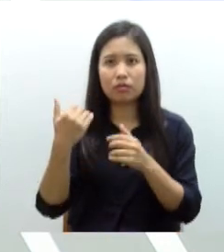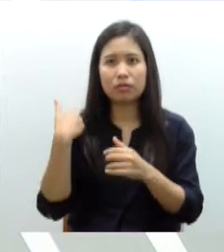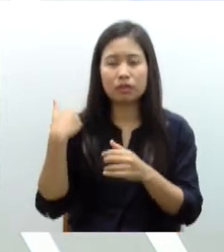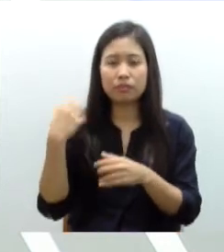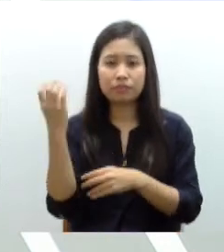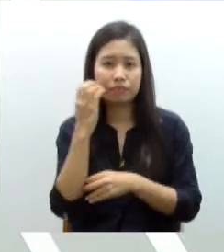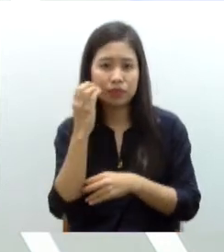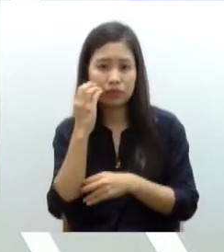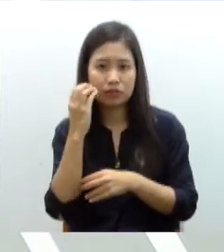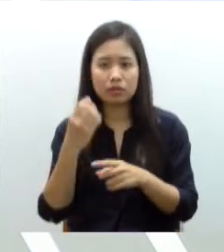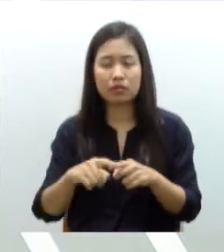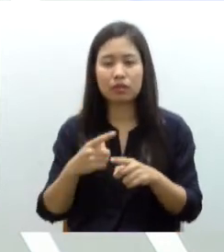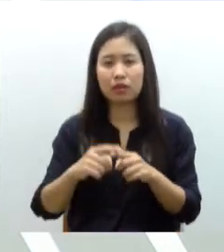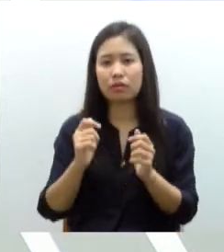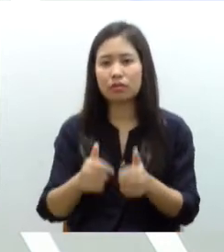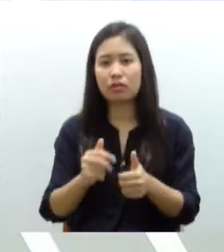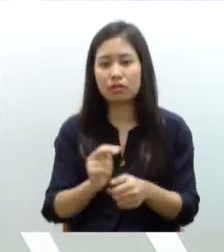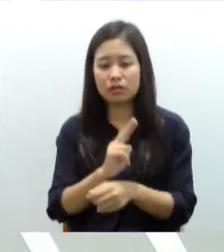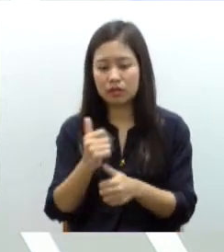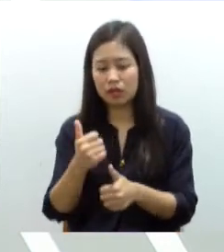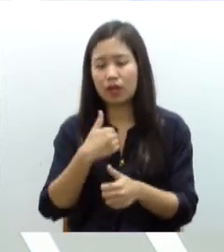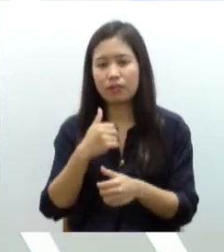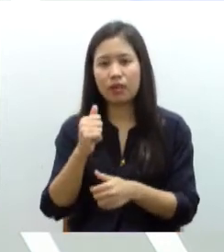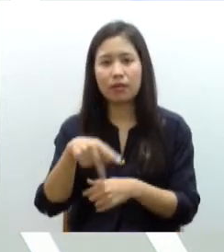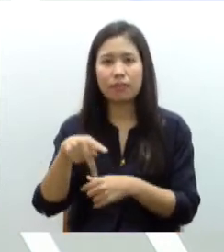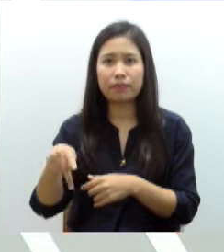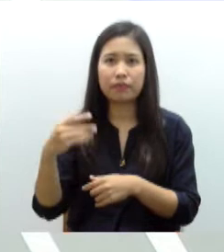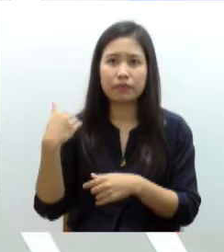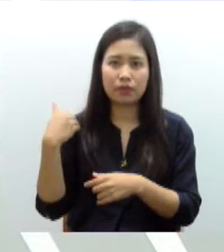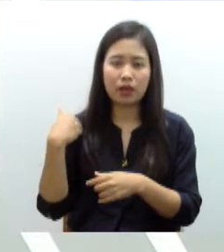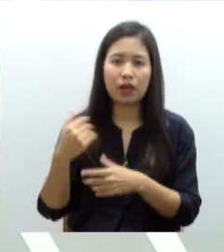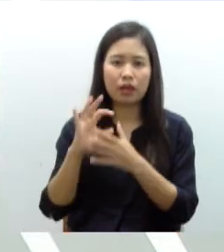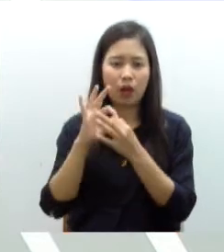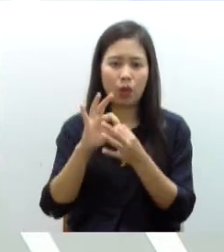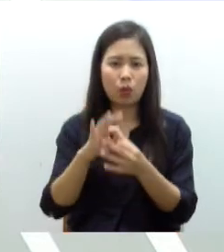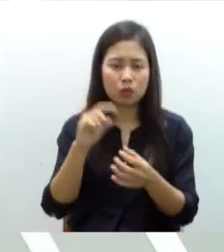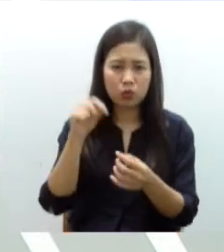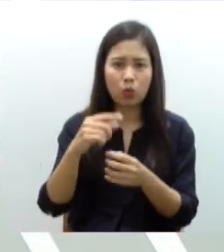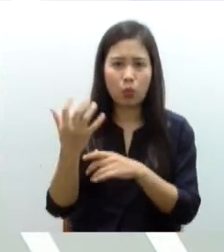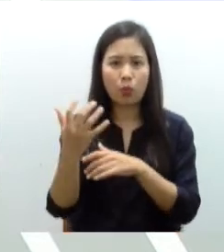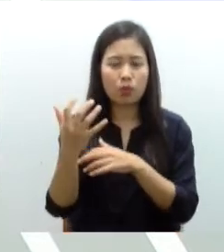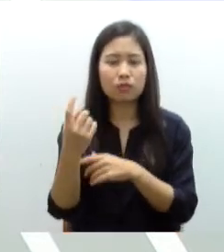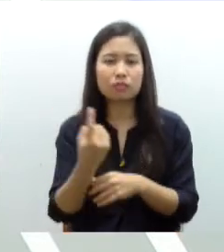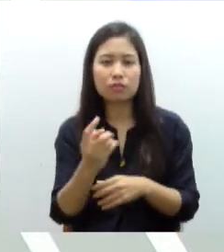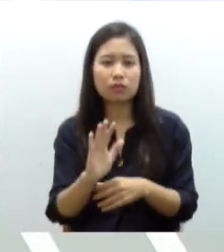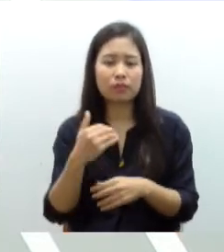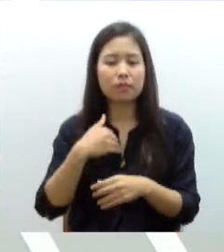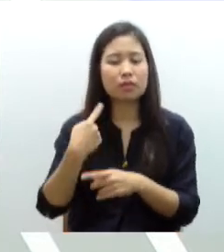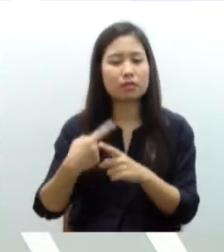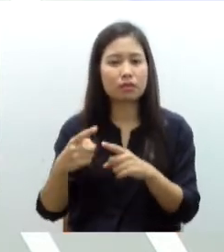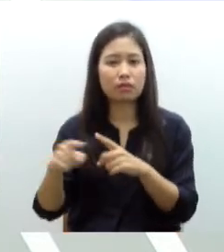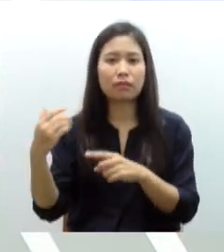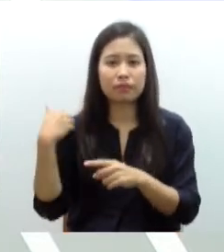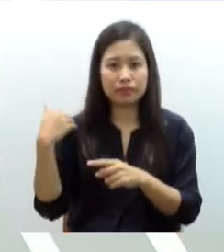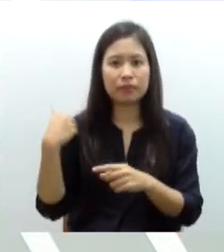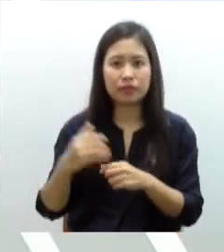มือถือ ปีที่แล้วก็ตอบได้เหมือนกันแต่ว่ามันยากหน่อยต้องตะแคงไปตะแคงมาแต่ปีนี้ จะสะดวกนะเพราะว่าเราพัฒนาแอปพลิเคชันที่เราจะใช้ในการประ